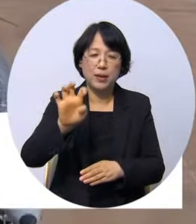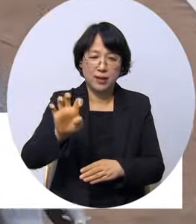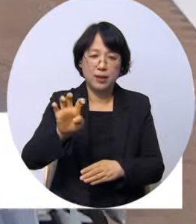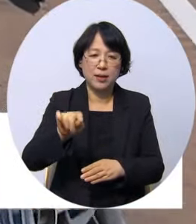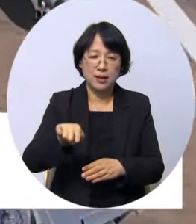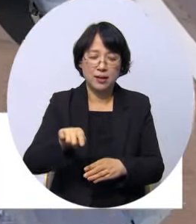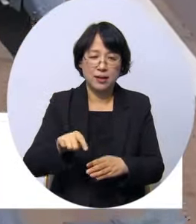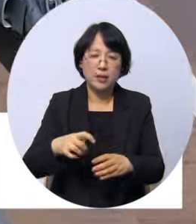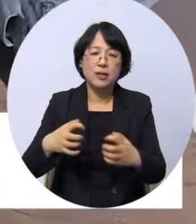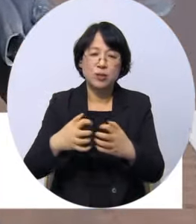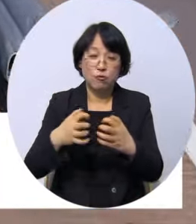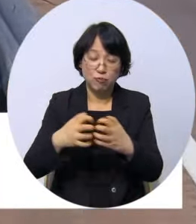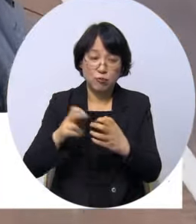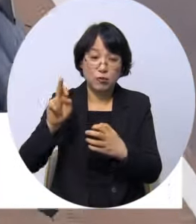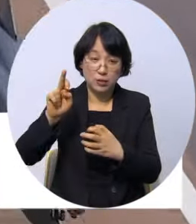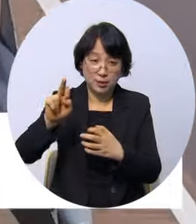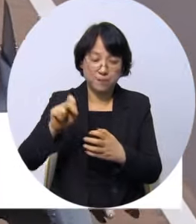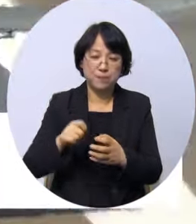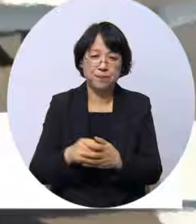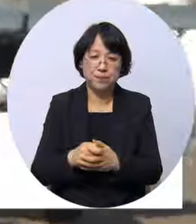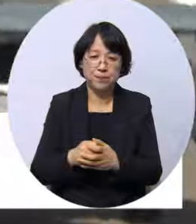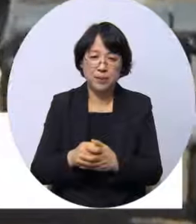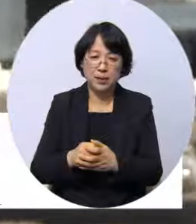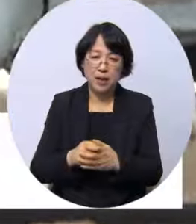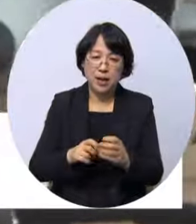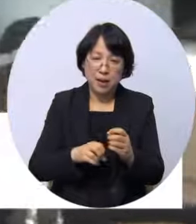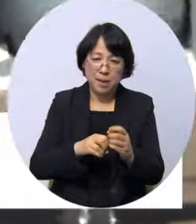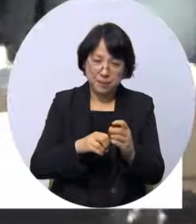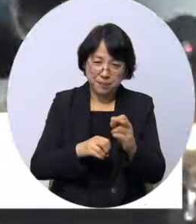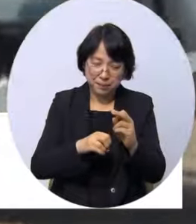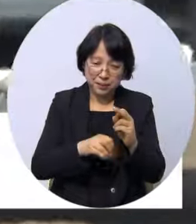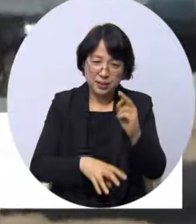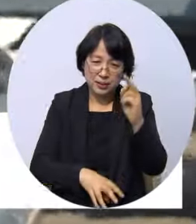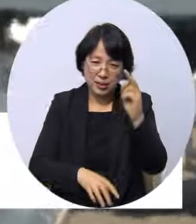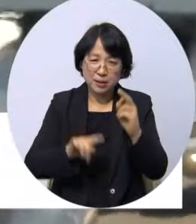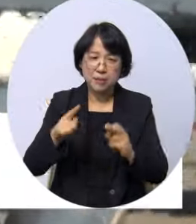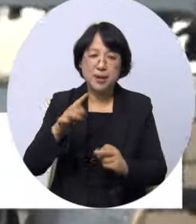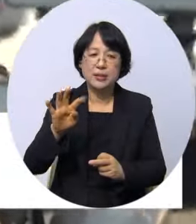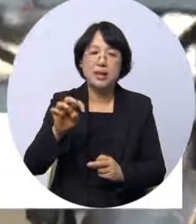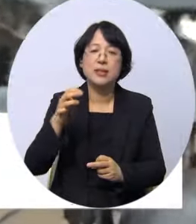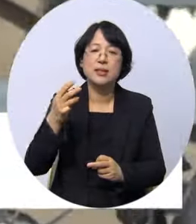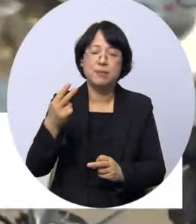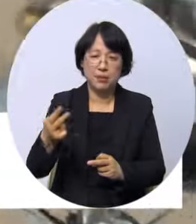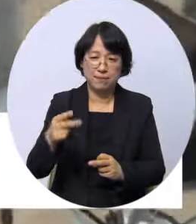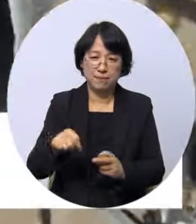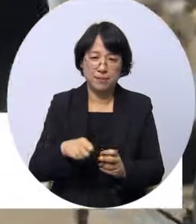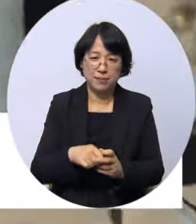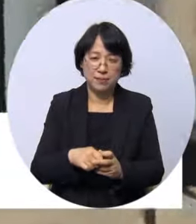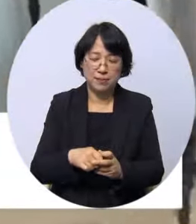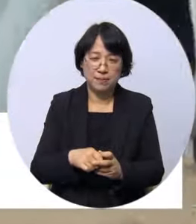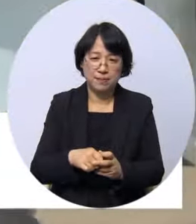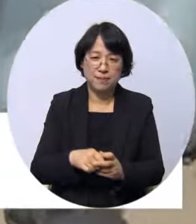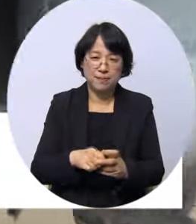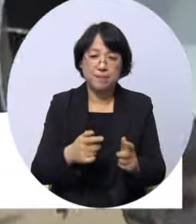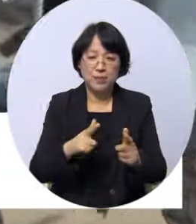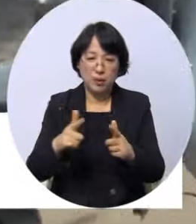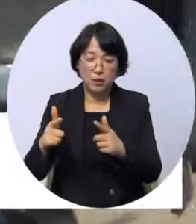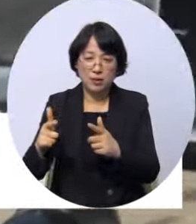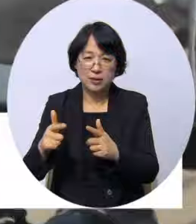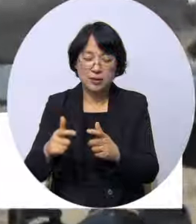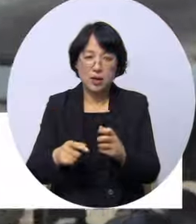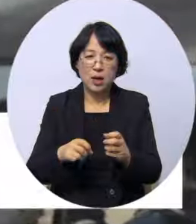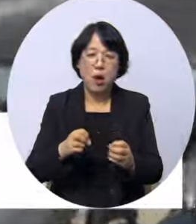전투 전폭기 공대지 미사일인 agm 14h 파바 MK 82 500파운드